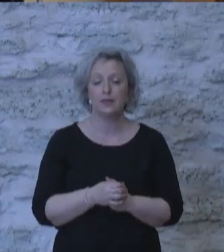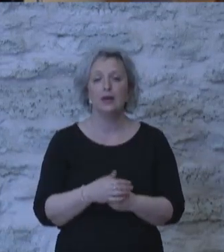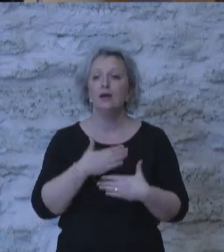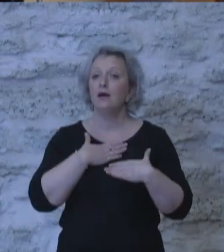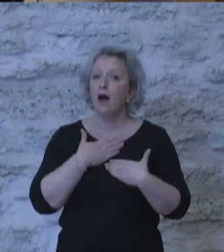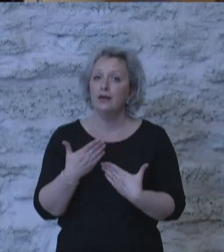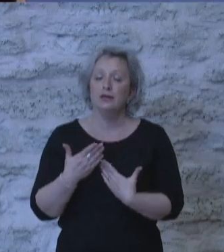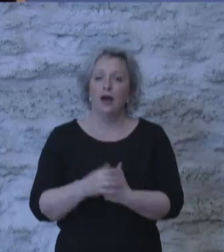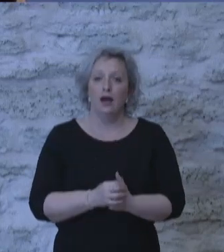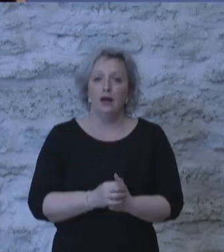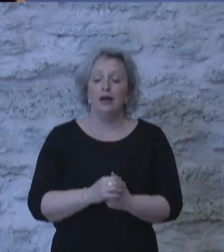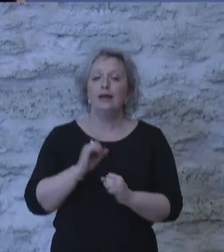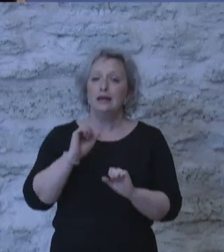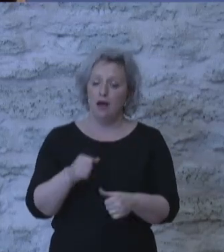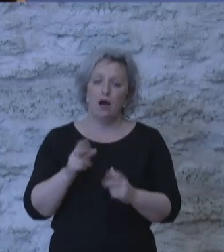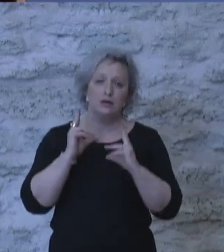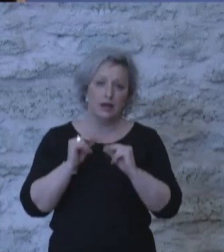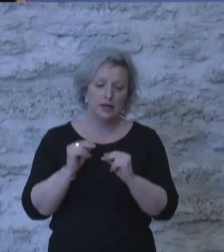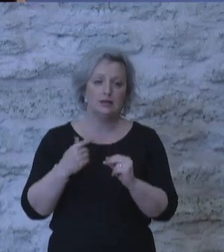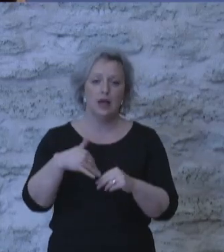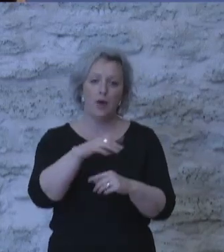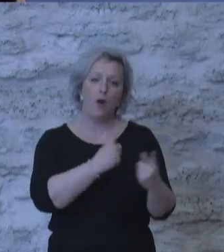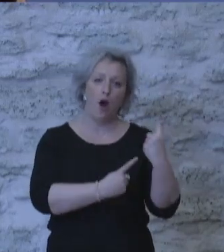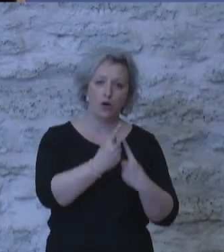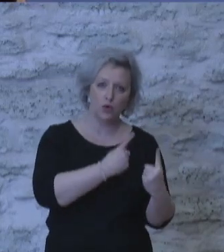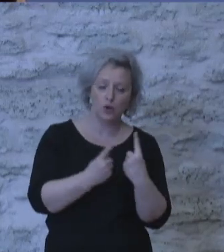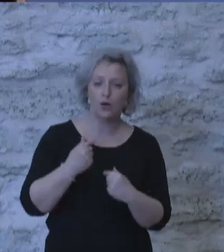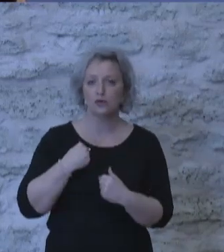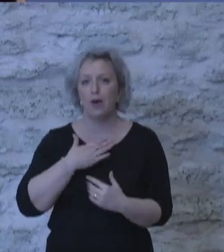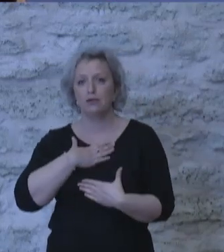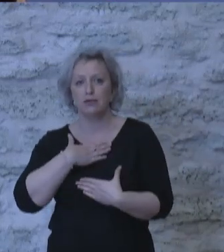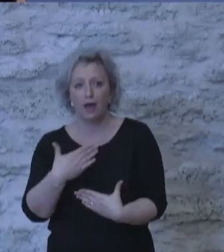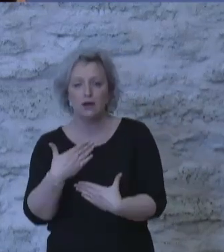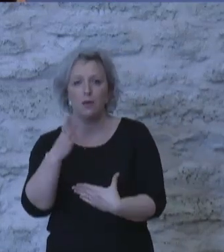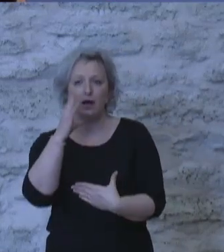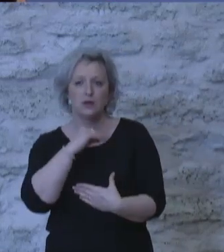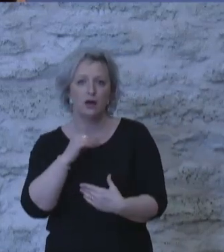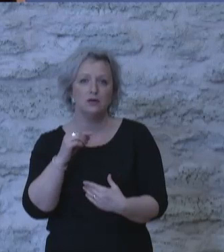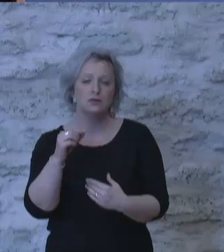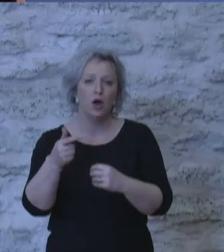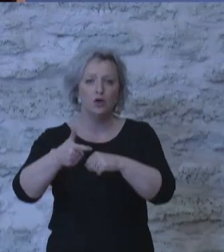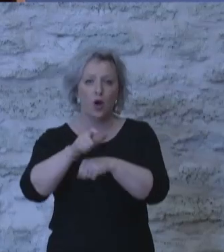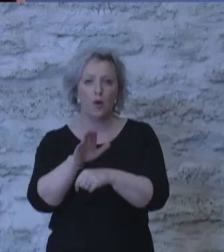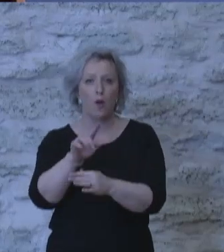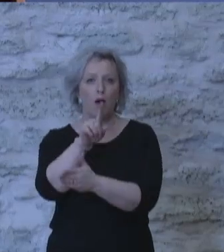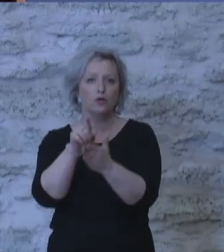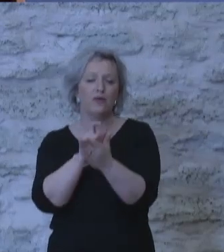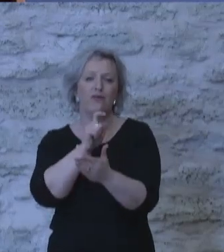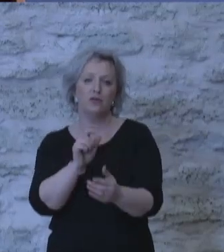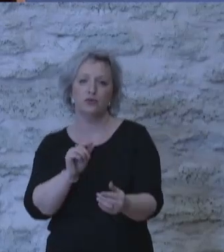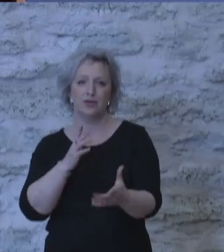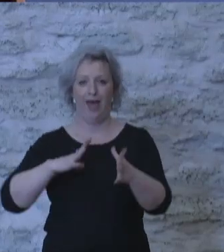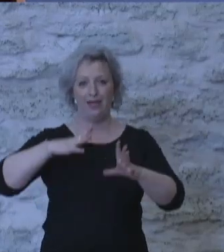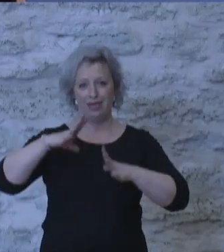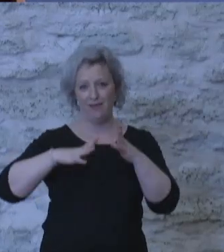Aitäh ja keeni. Jah, vastu tõel, et me oleme sellest rääkinud ja ma tänan, et sain ka natuke rohkem selle küsimust ettevalmistada. ma